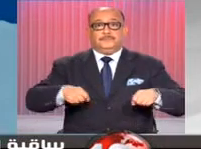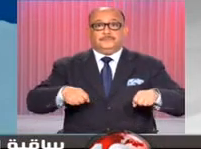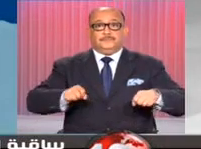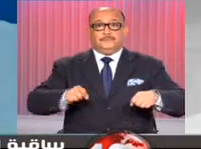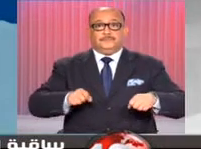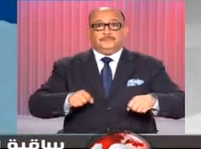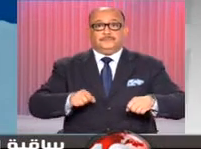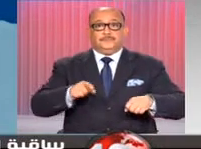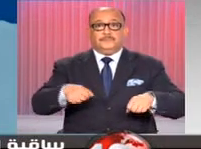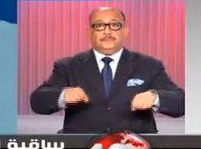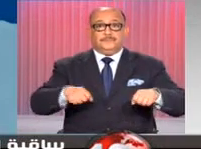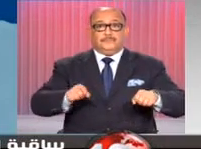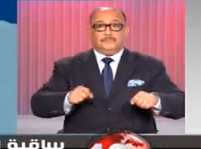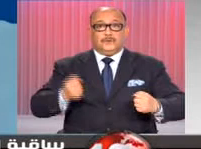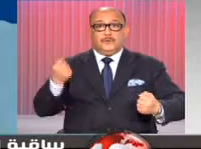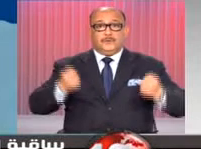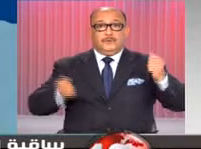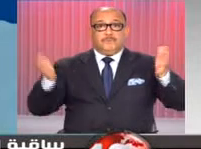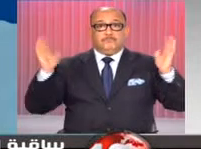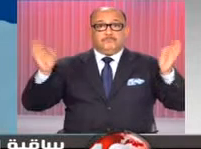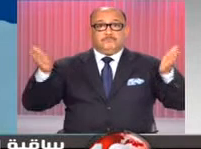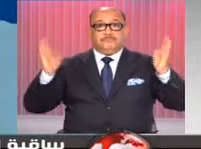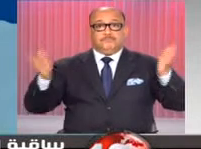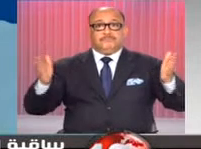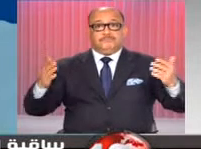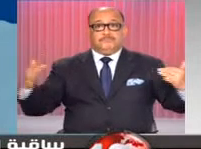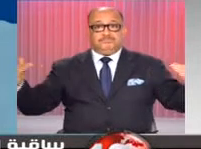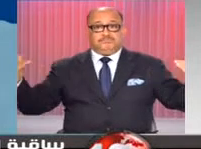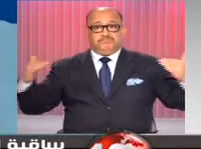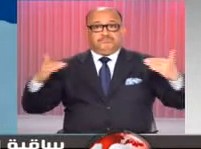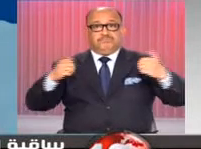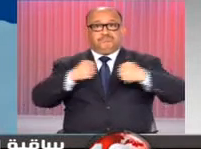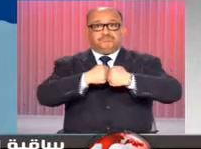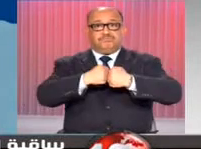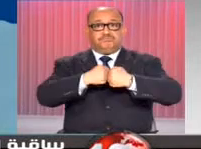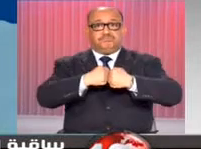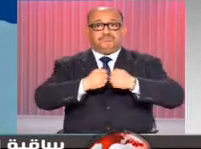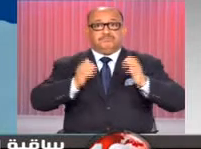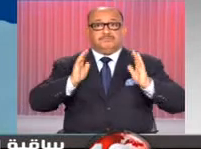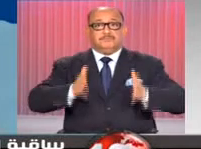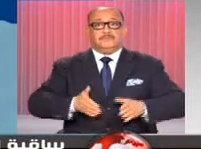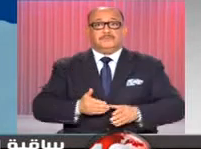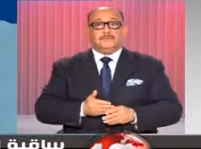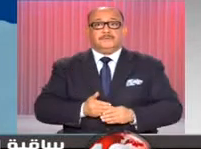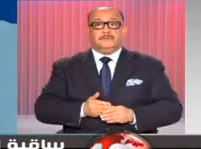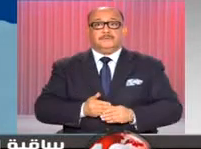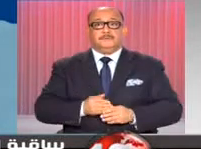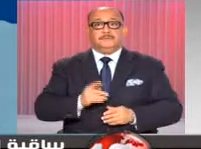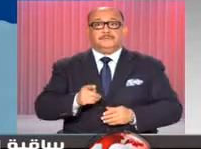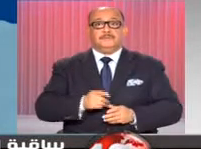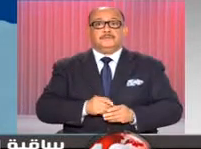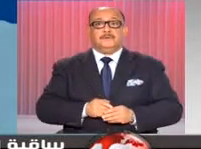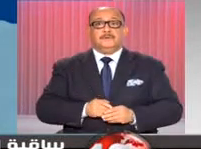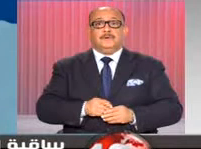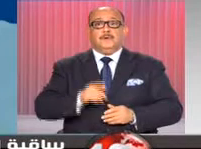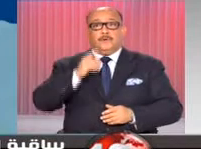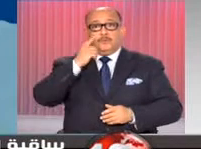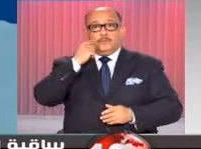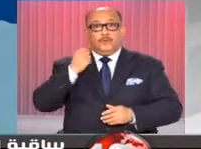ساقية الزيت أن الضحايا هم من عائلة واحدة، حيث توفي الأب والأم والابنة